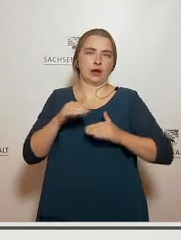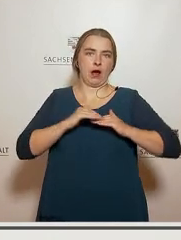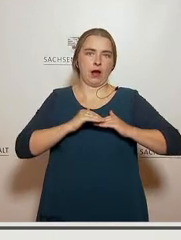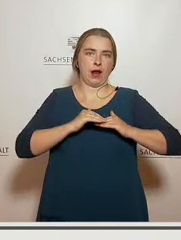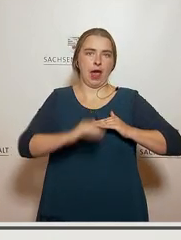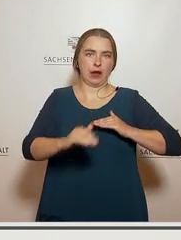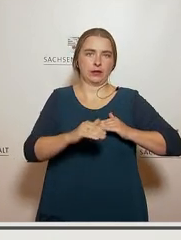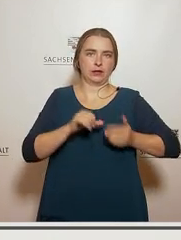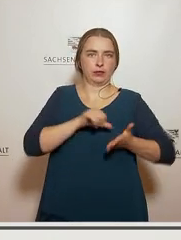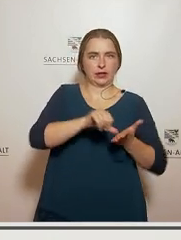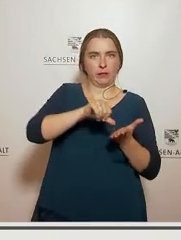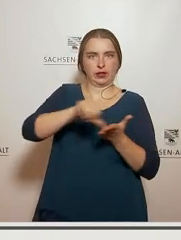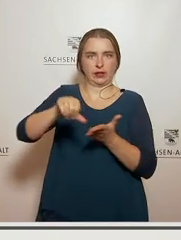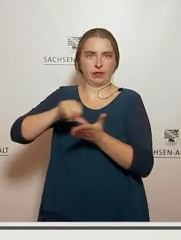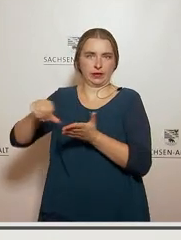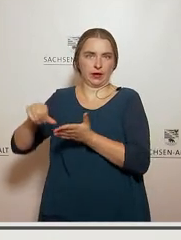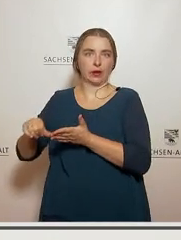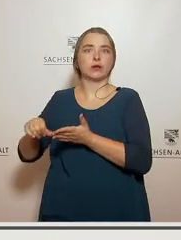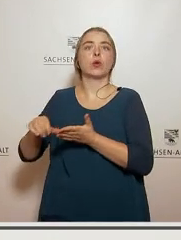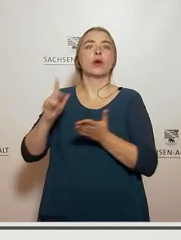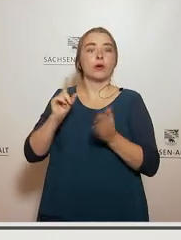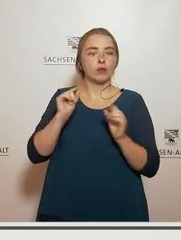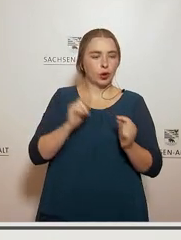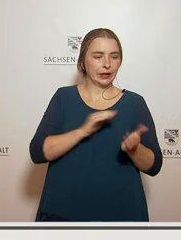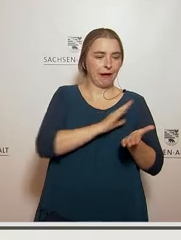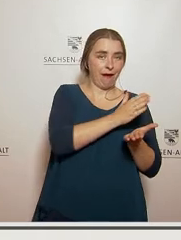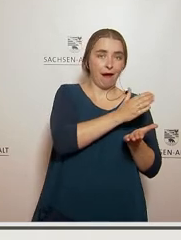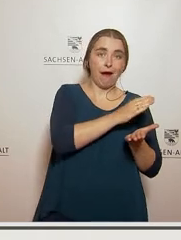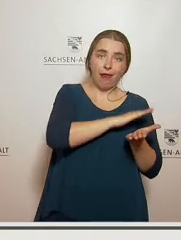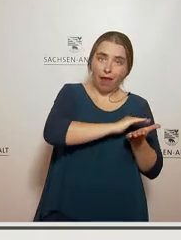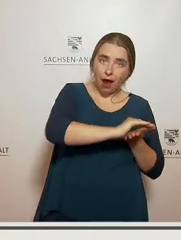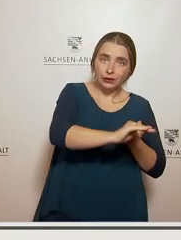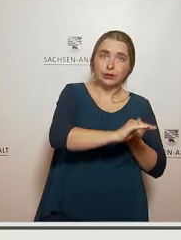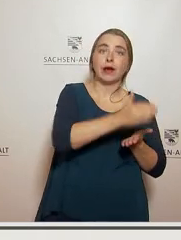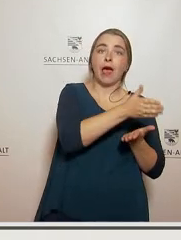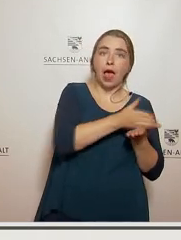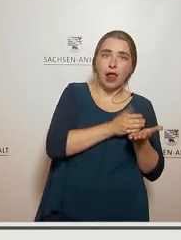Basis einer hälftigen Teilung mit dem Bund auch abgerechnet.